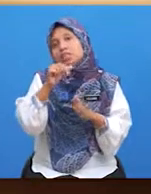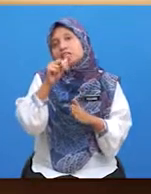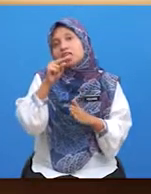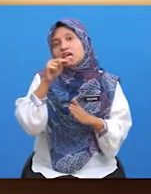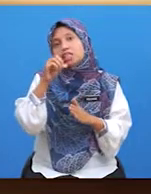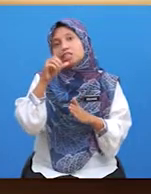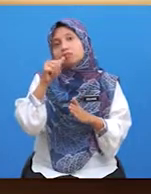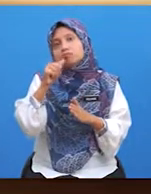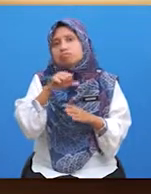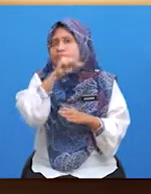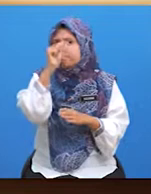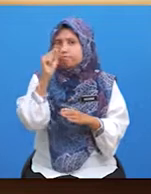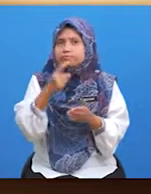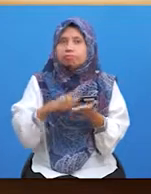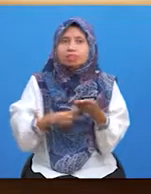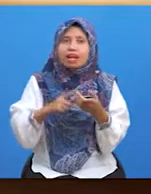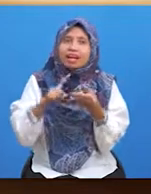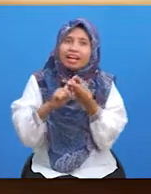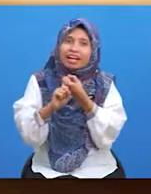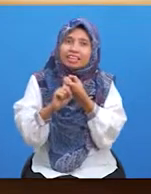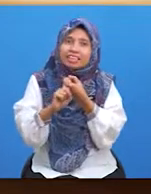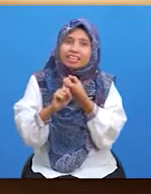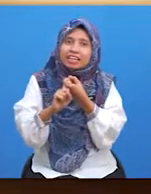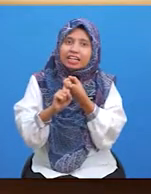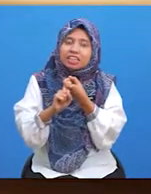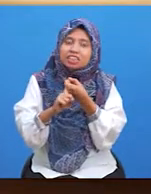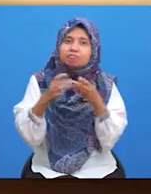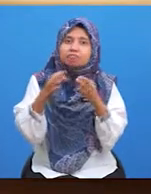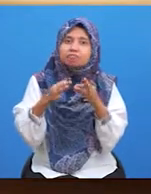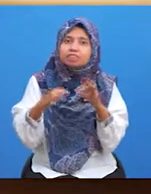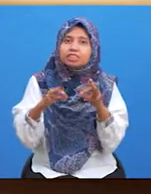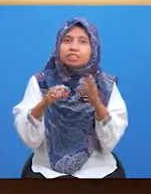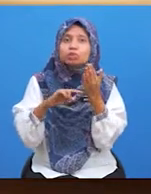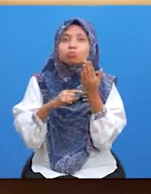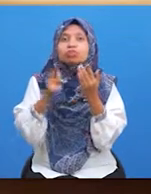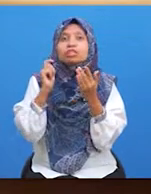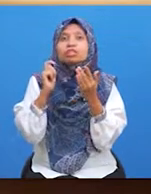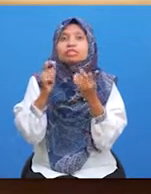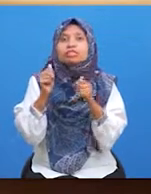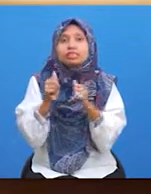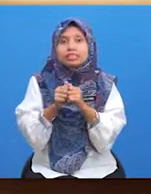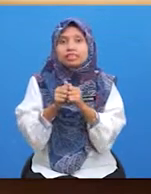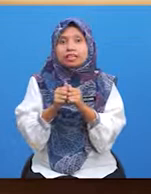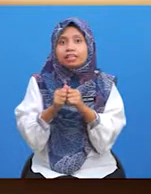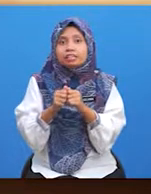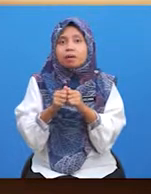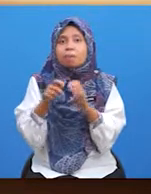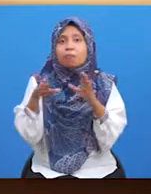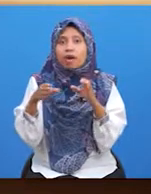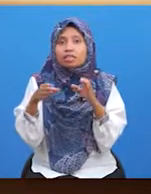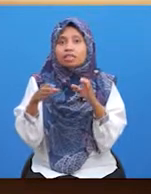Persoalannya, apakah kaitan sketsa tadi dengan penghasilan